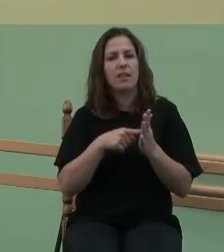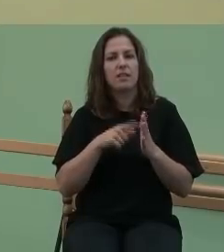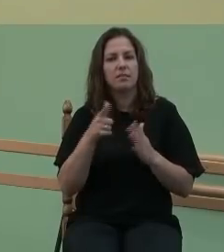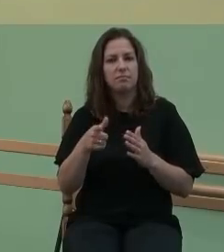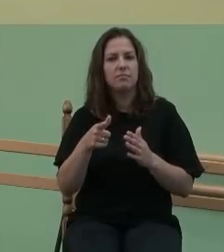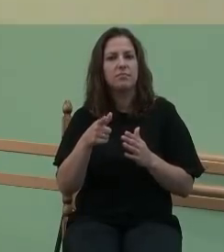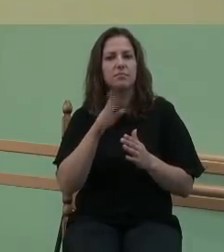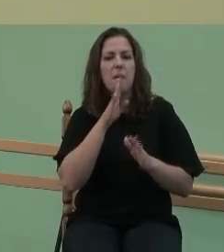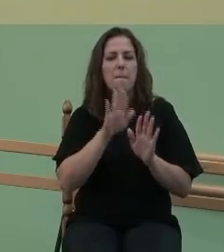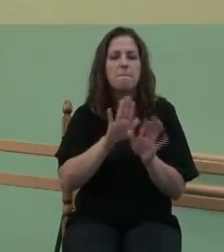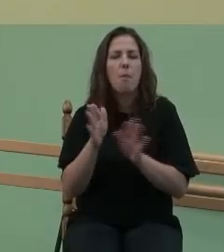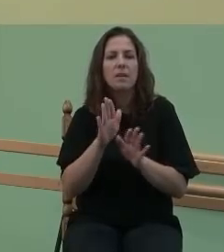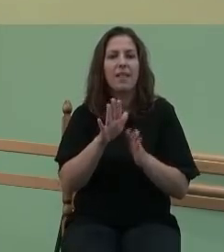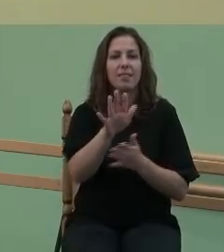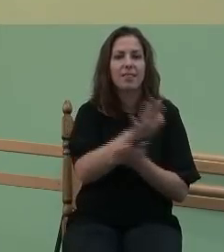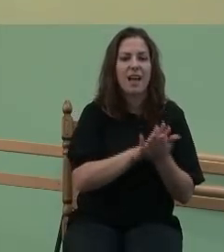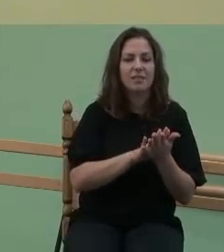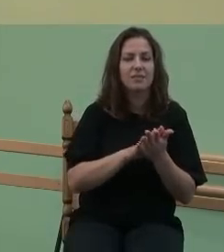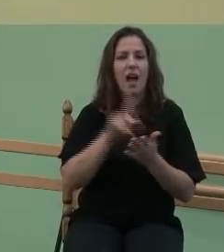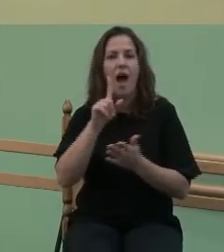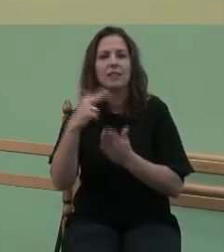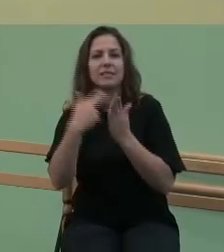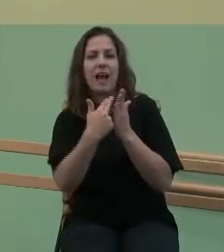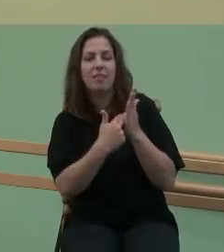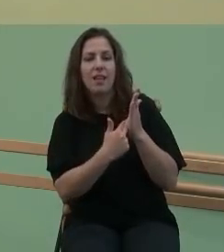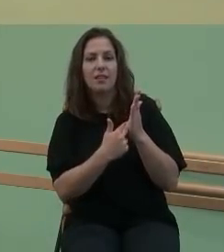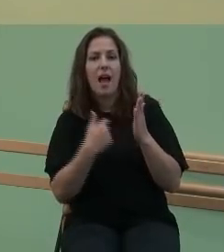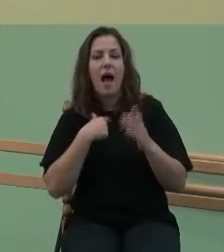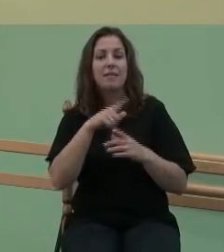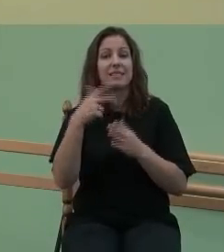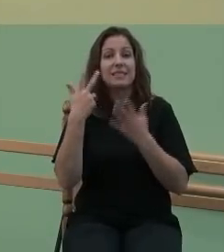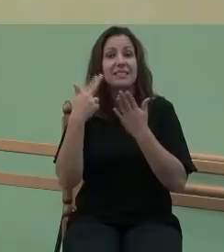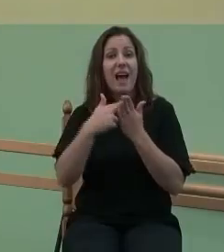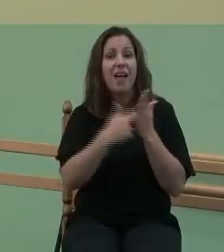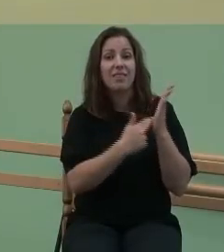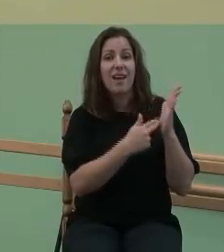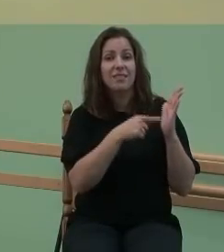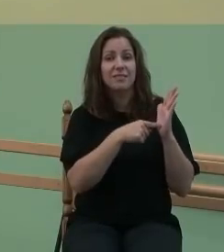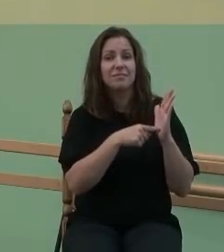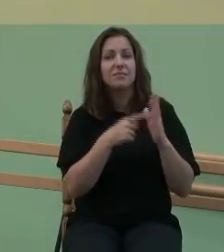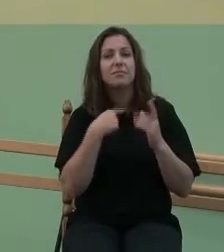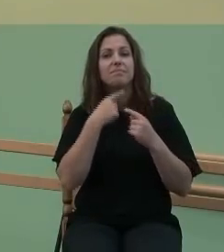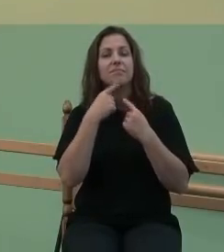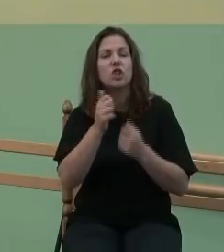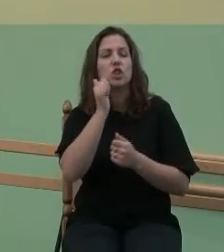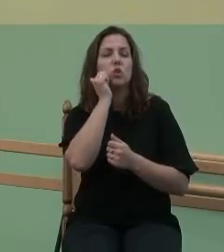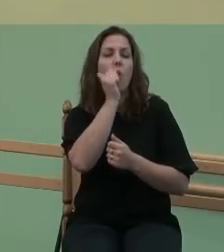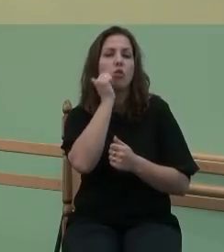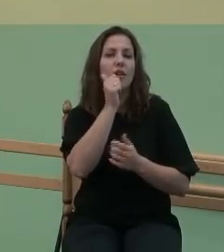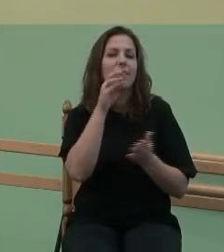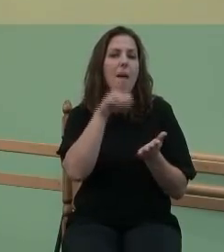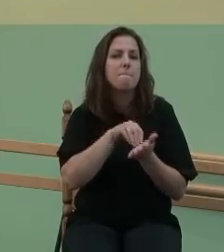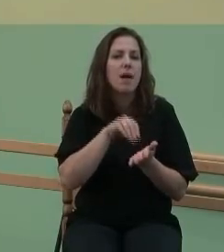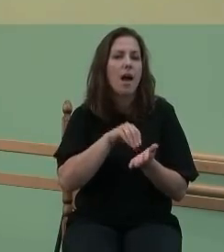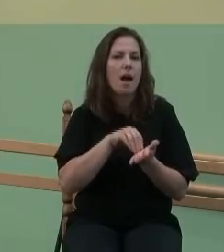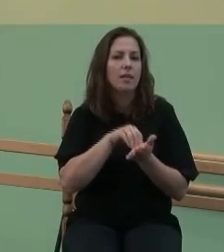rozdźwięk pomiędzy tekstem i standardem. A ten standard jest tworzony, jak powiadam, codzienną